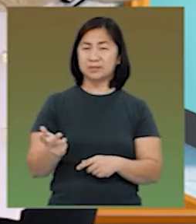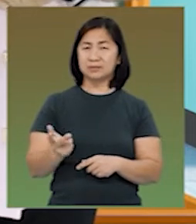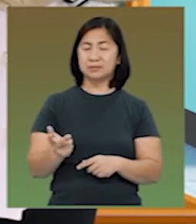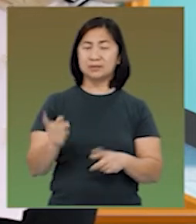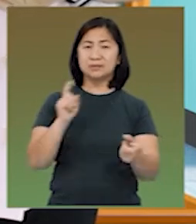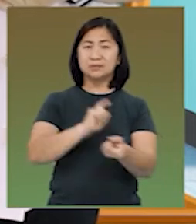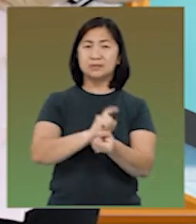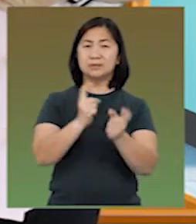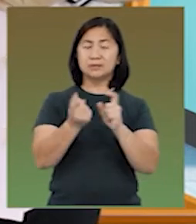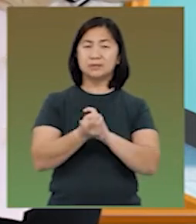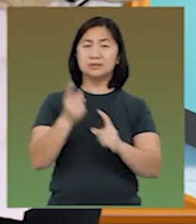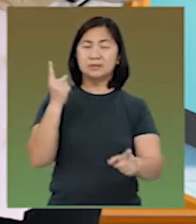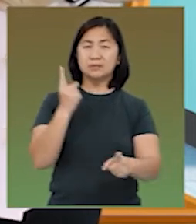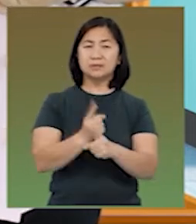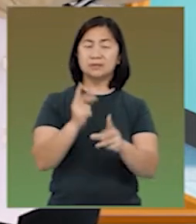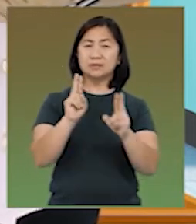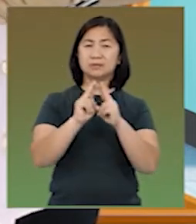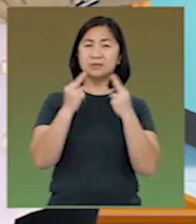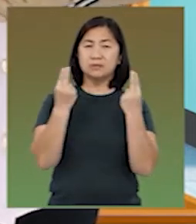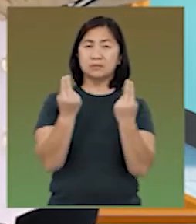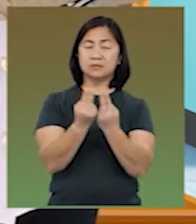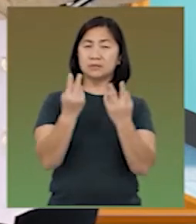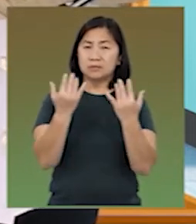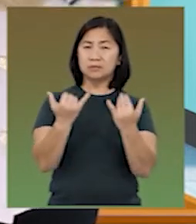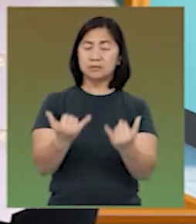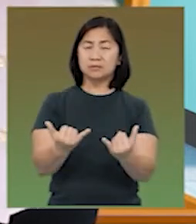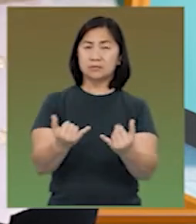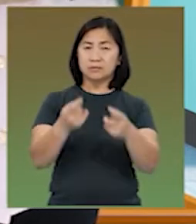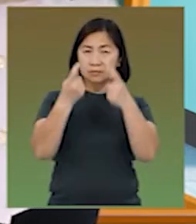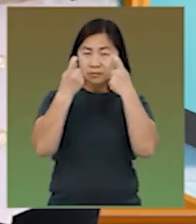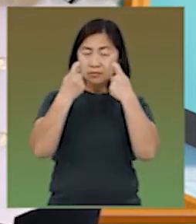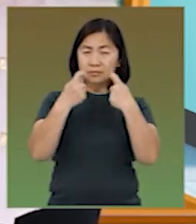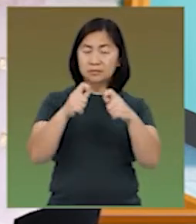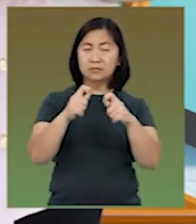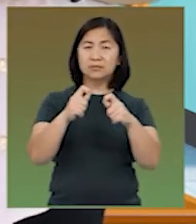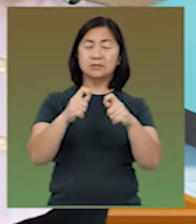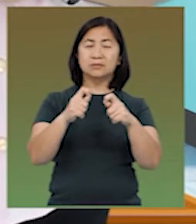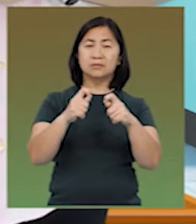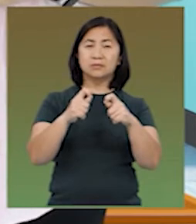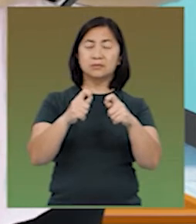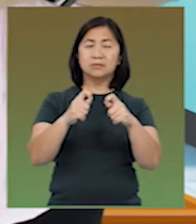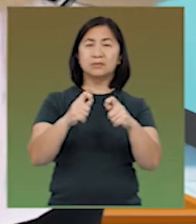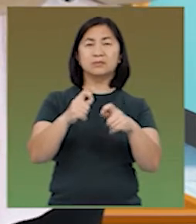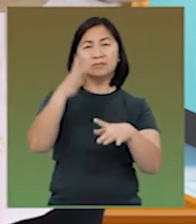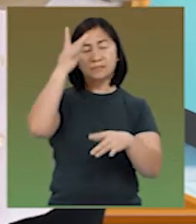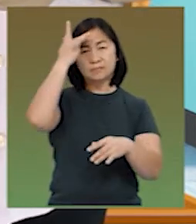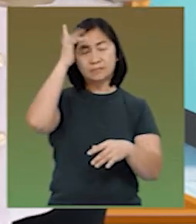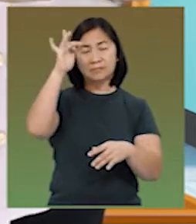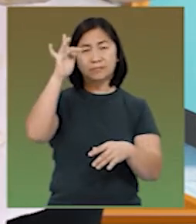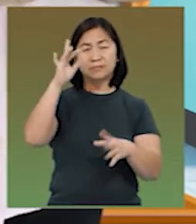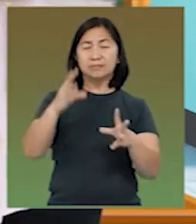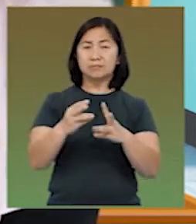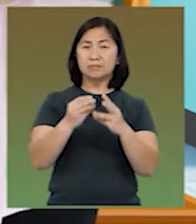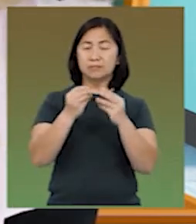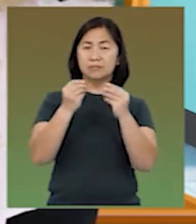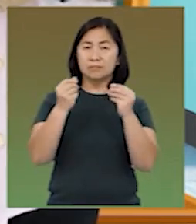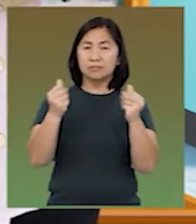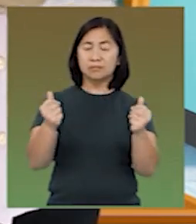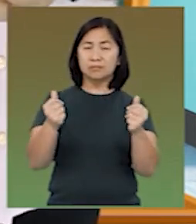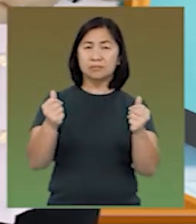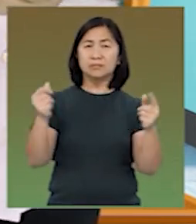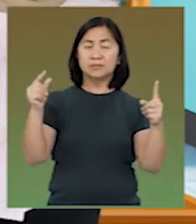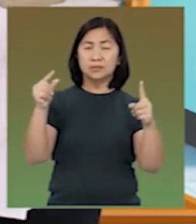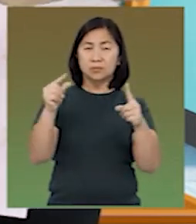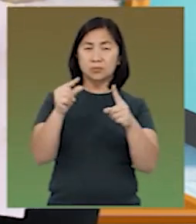Amazing! Na-convert nyo ng tama ang mga units. Ngayon, susubukan ko naman ang inyong galing sa